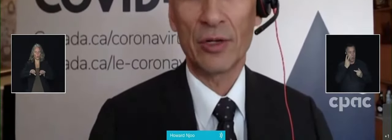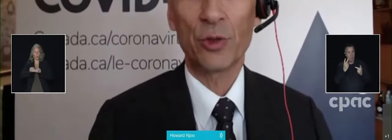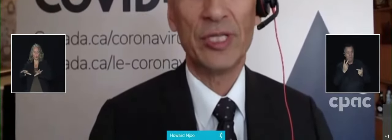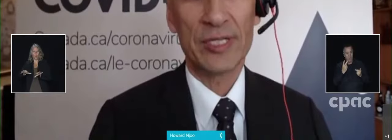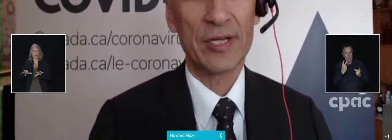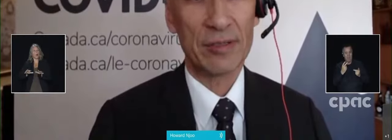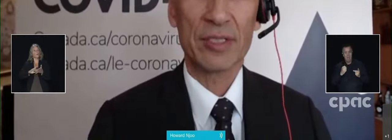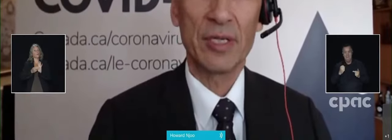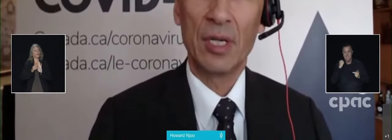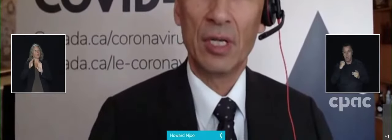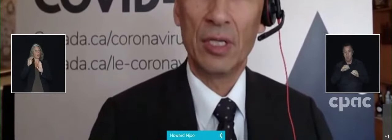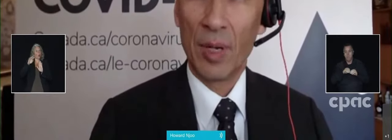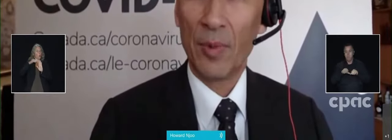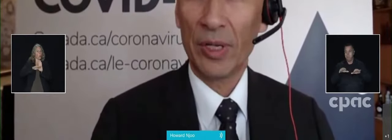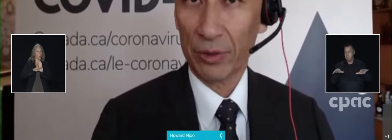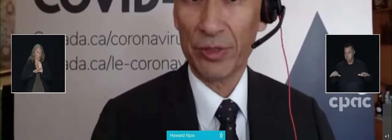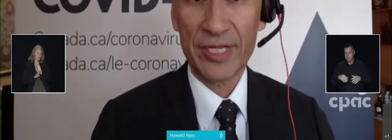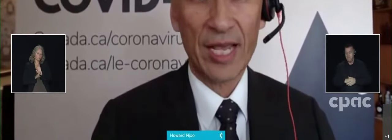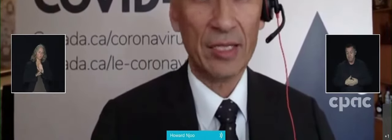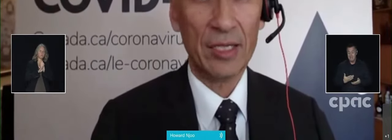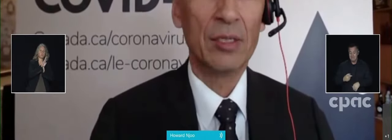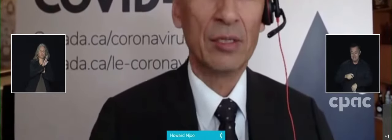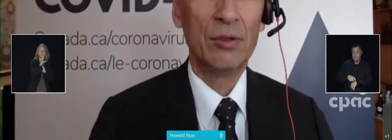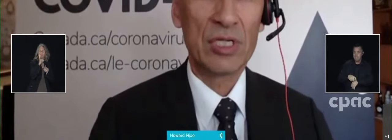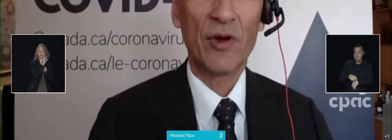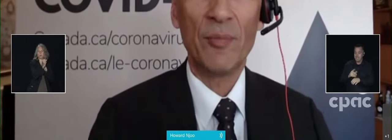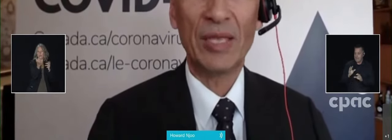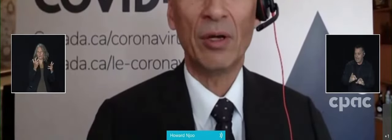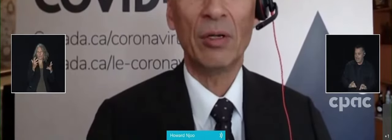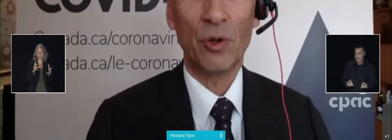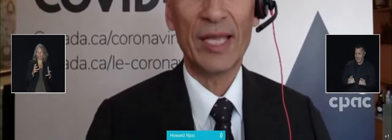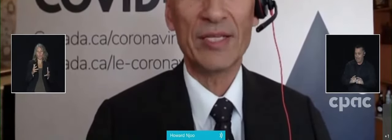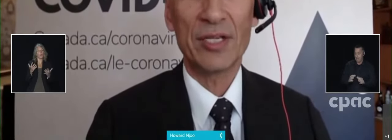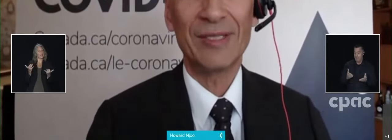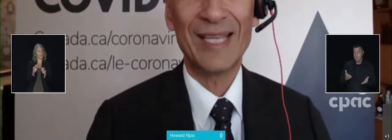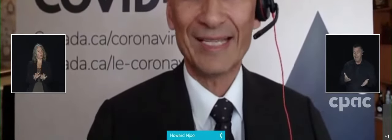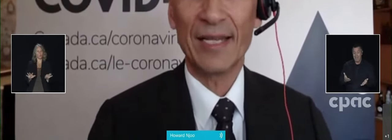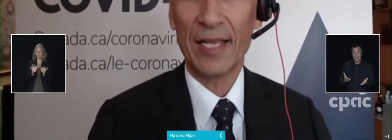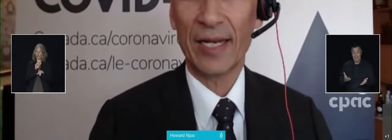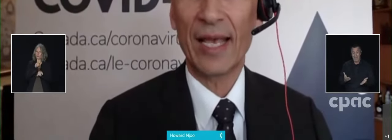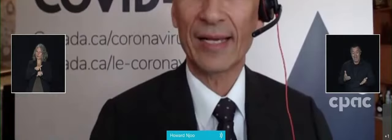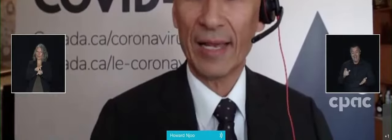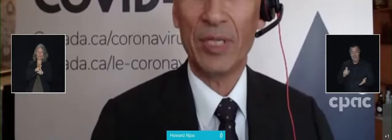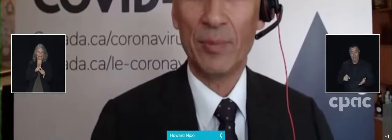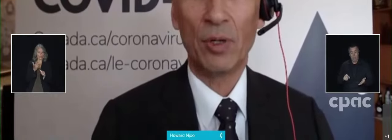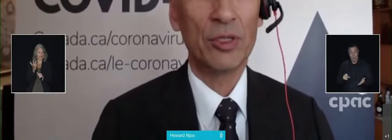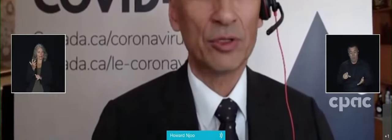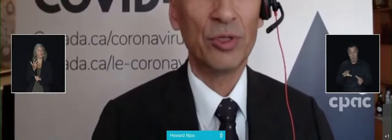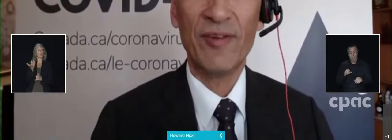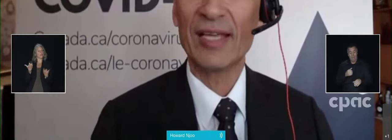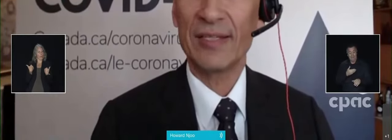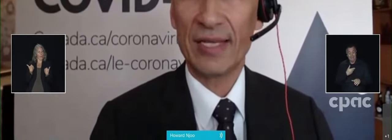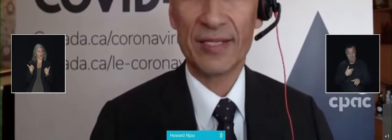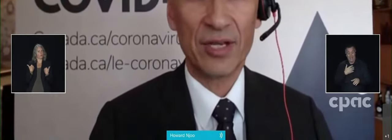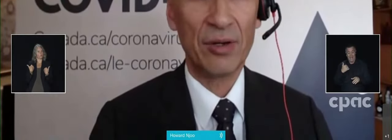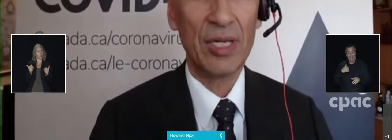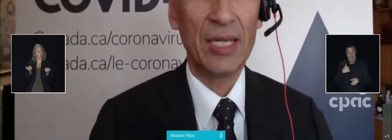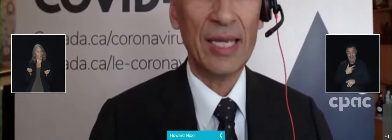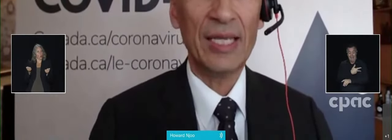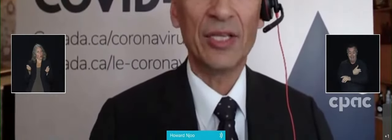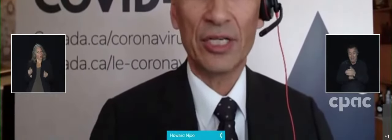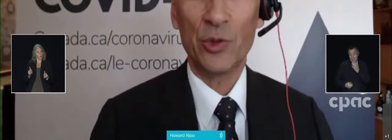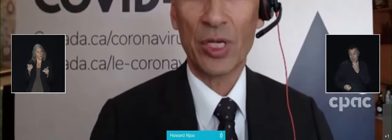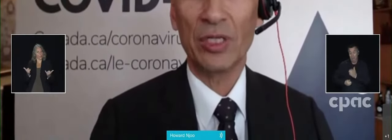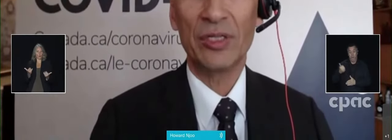forte recrudescence. Le moment est crucial. Nous avons maintenant l'occasion d'accélérer rapidement le taux de vaccination